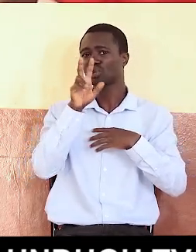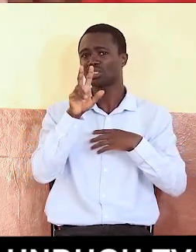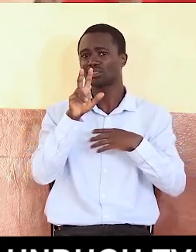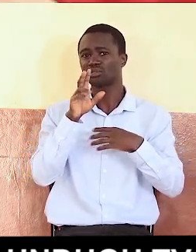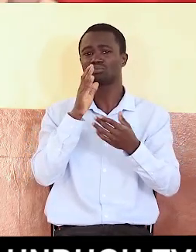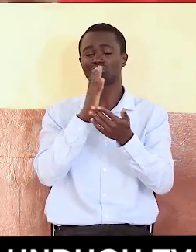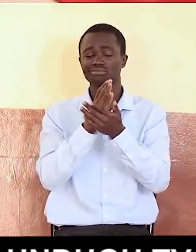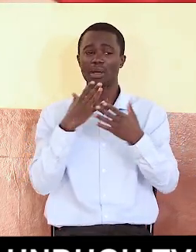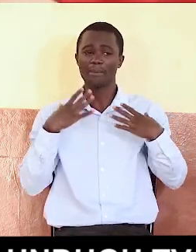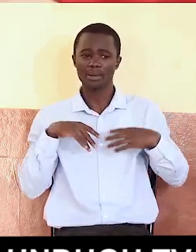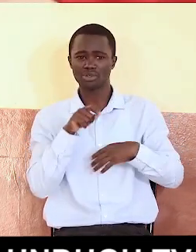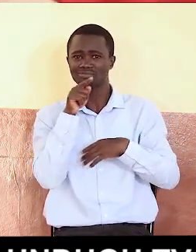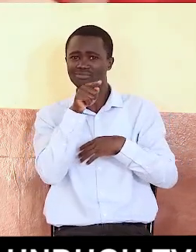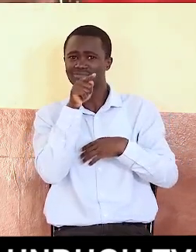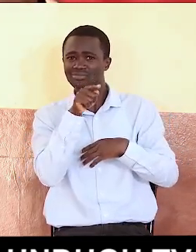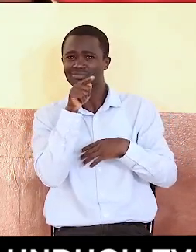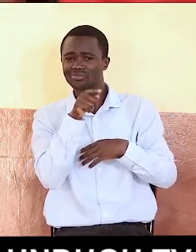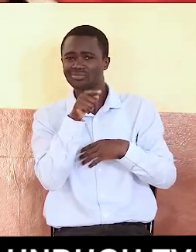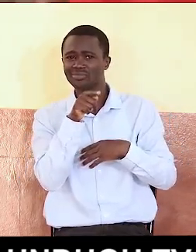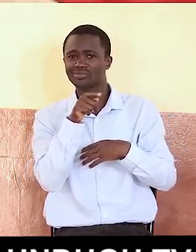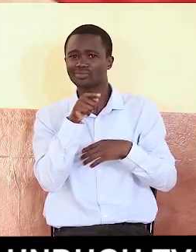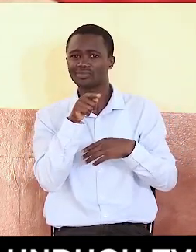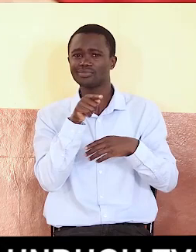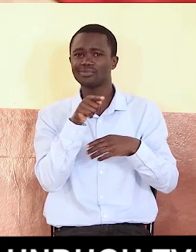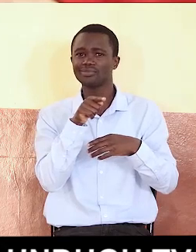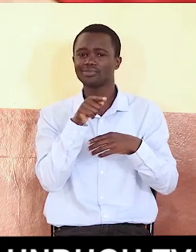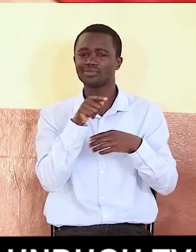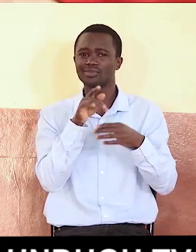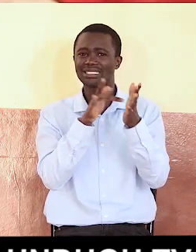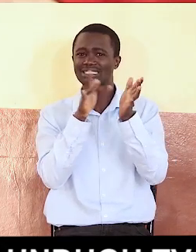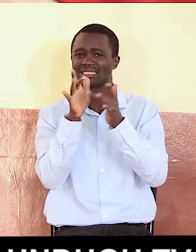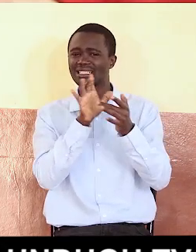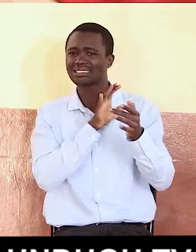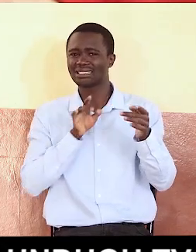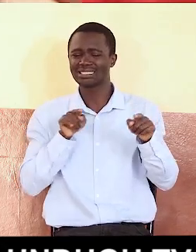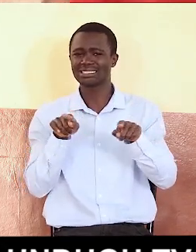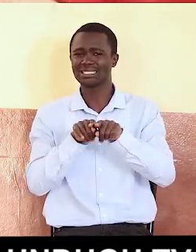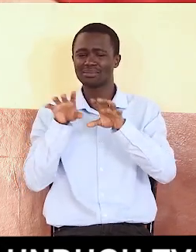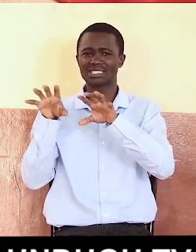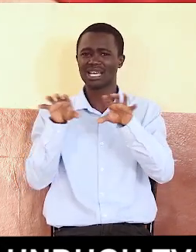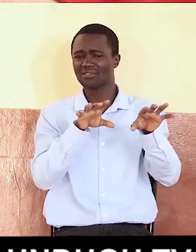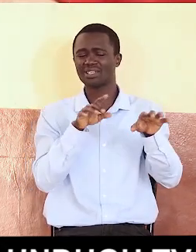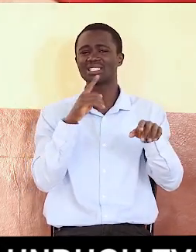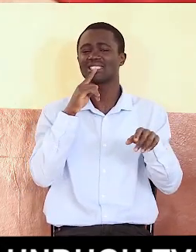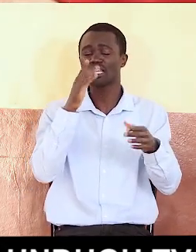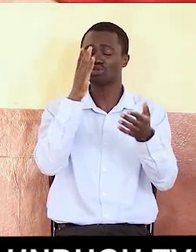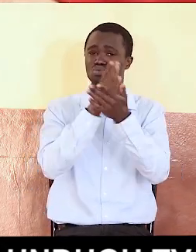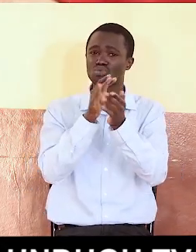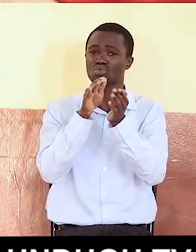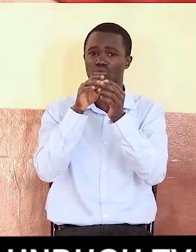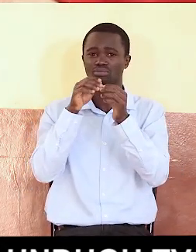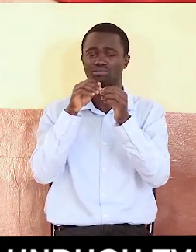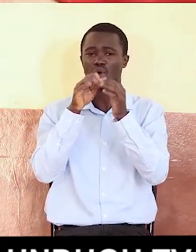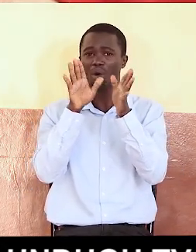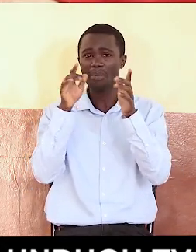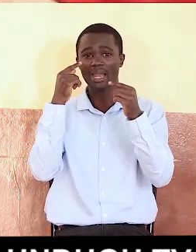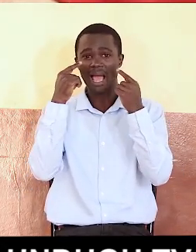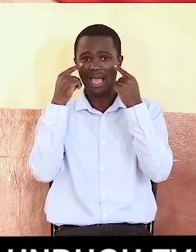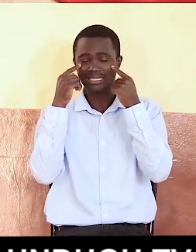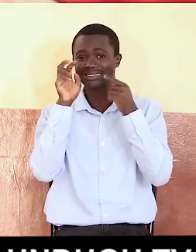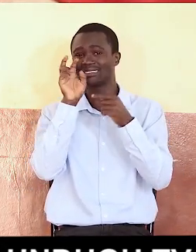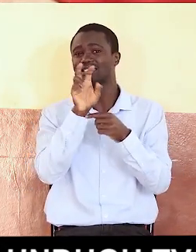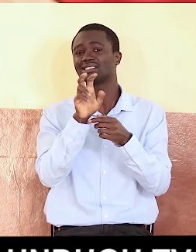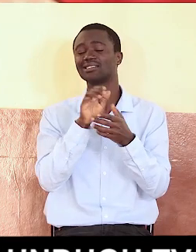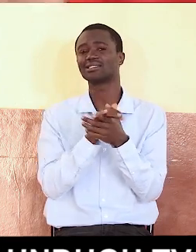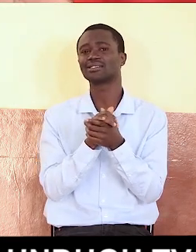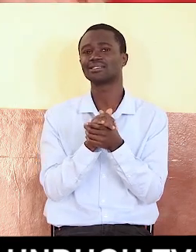amesema ni mfalme, na wakamsurubisha na wakamtesa. Anasema fungueni macho muweze kuona ya